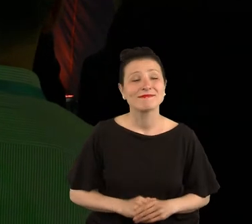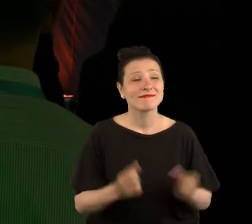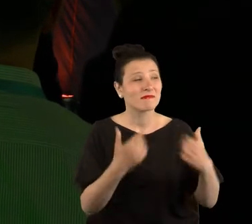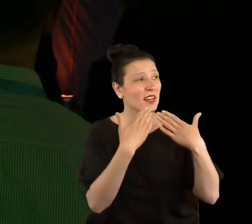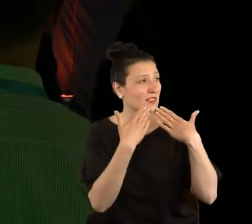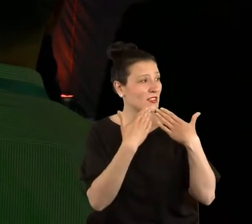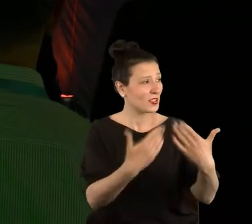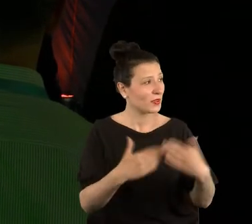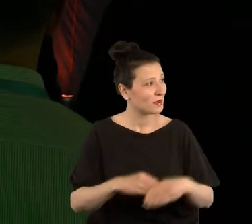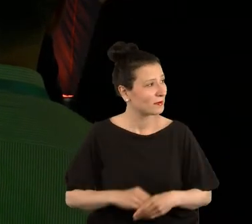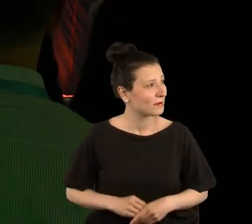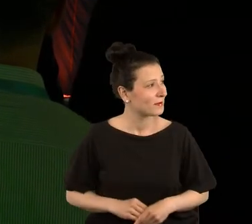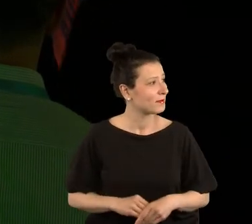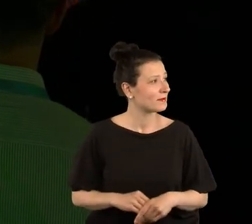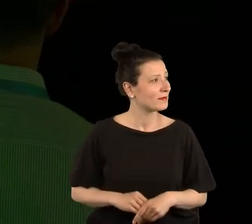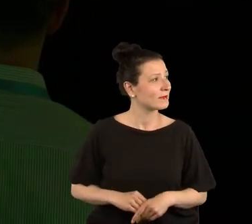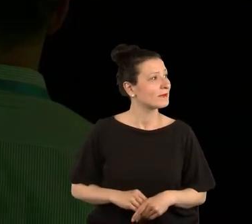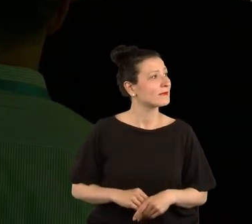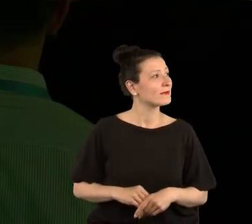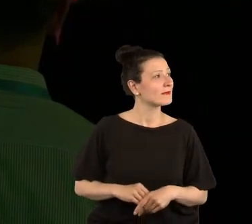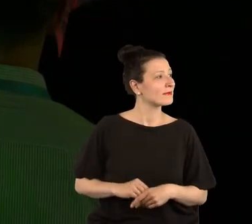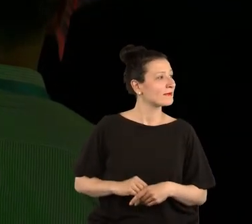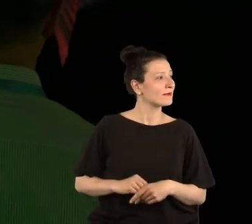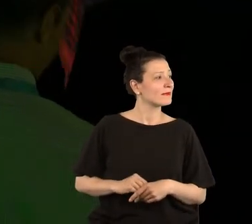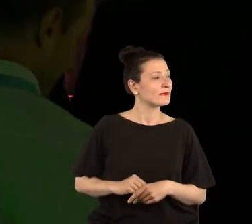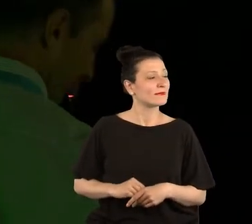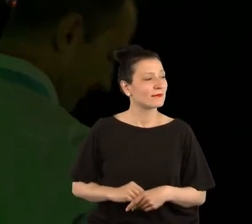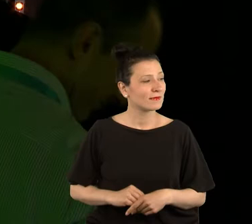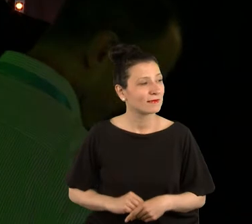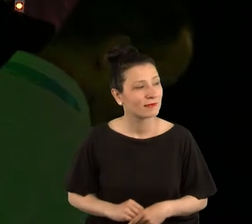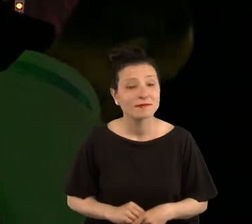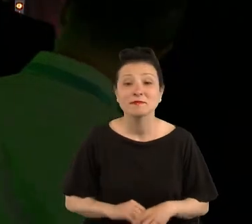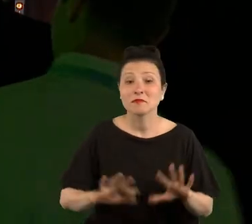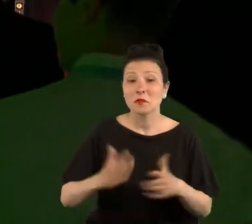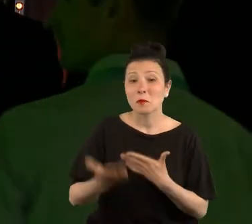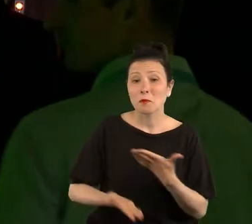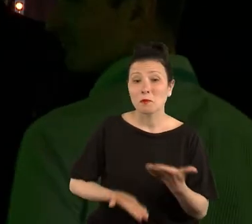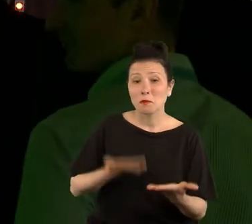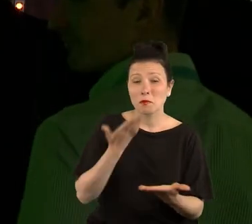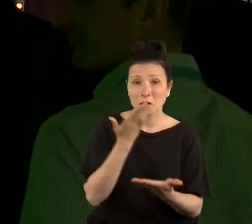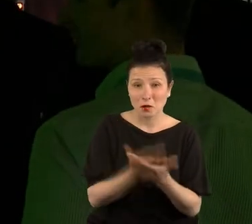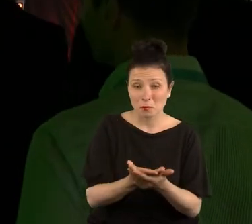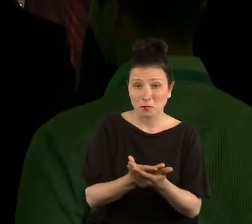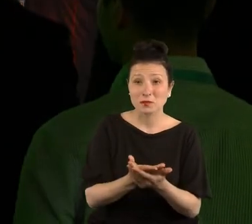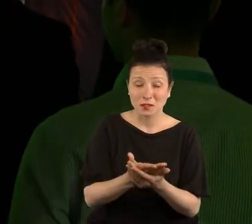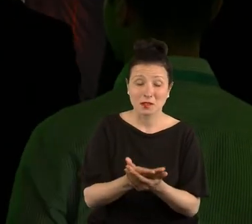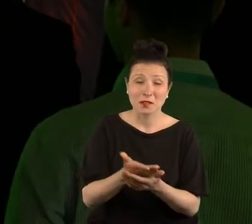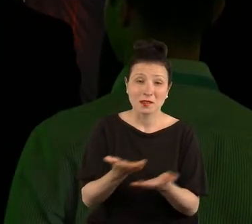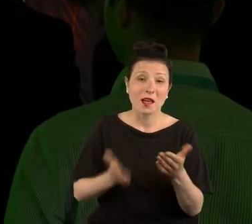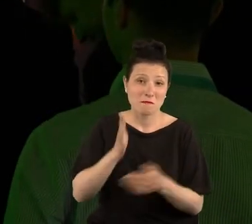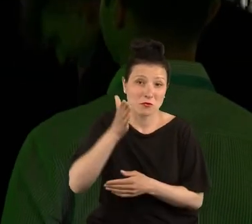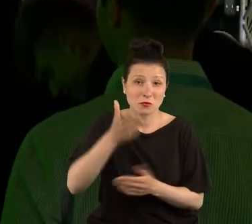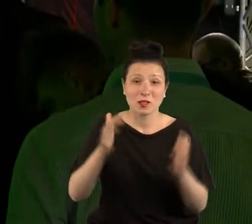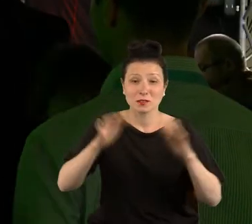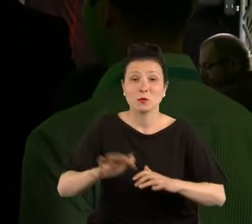Bardzo ci dziękuję. Tak, tak. I to jest oczywiście propozycja na przyszłe sympozjum dla organizatorów, żeby